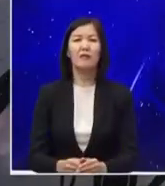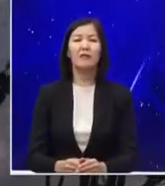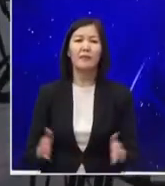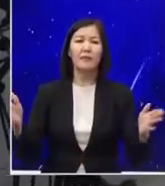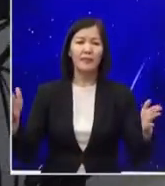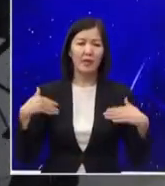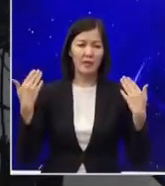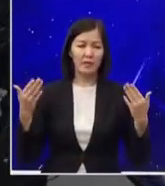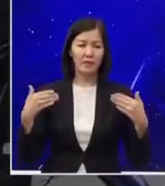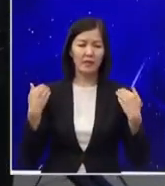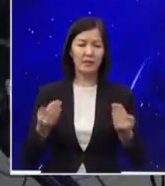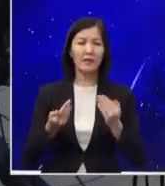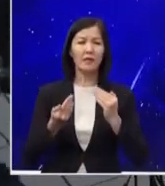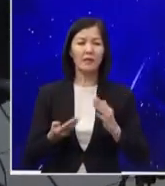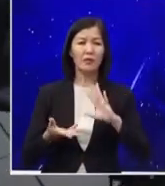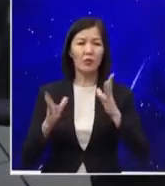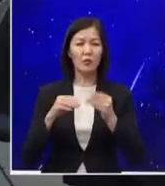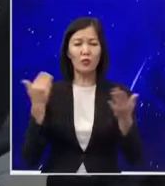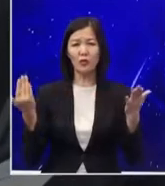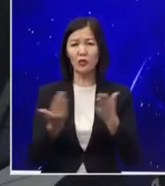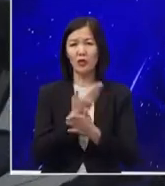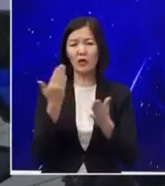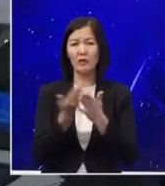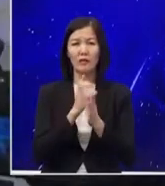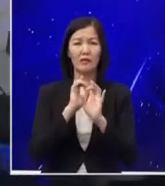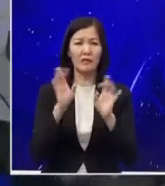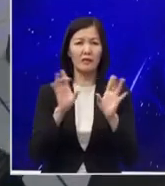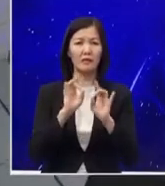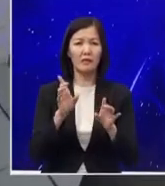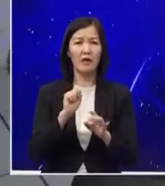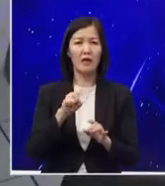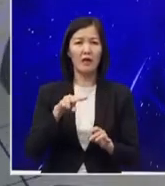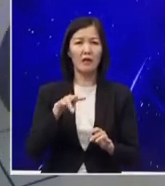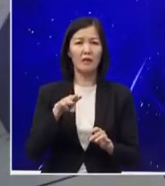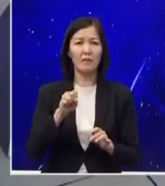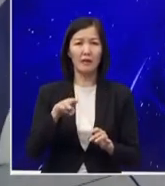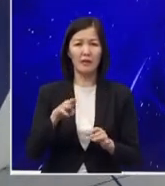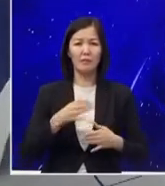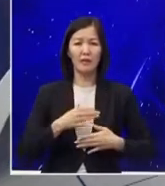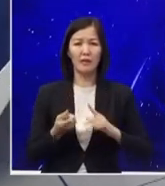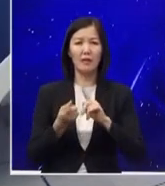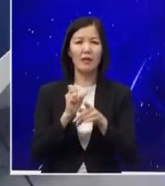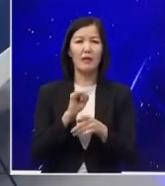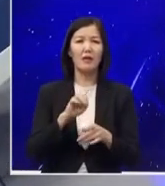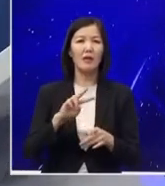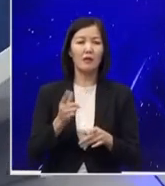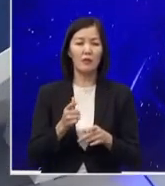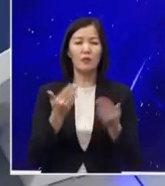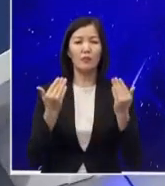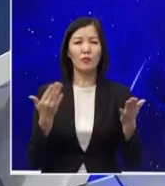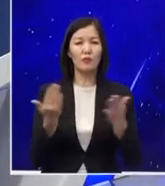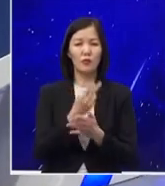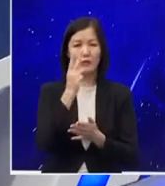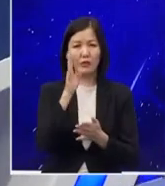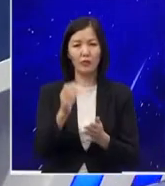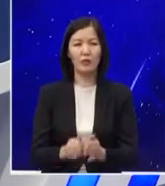Ассаламу алейкум, кеш жарық қадырмен көрермен, тікелей эфирде қорытынды жаңалықтар. Студияда Алмат Хамид, сурдодрамада Айгүл Жұмашқызы. Бүгін